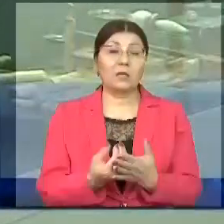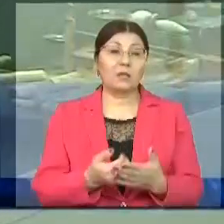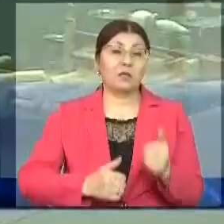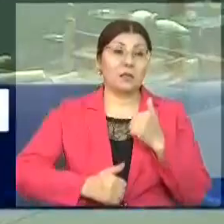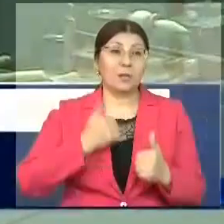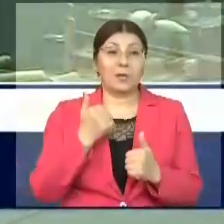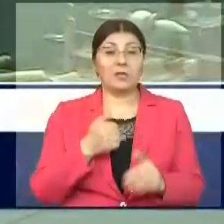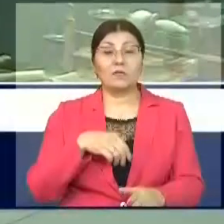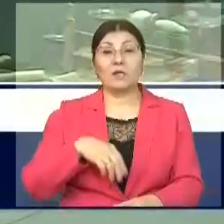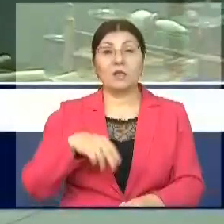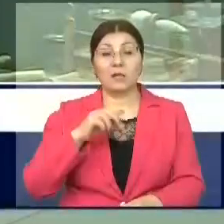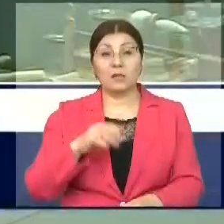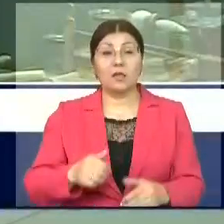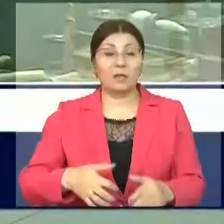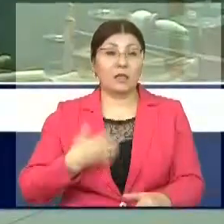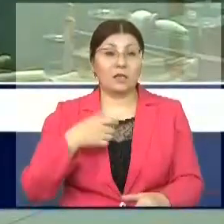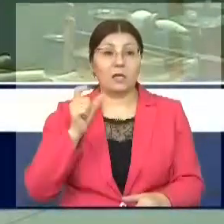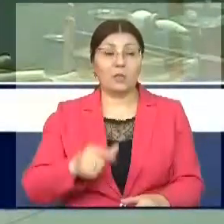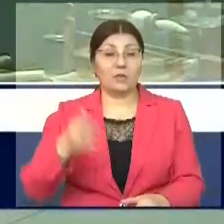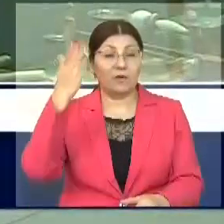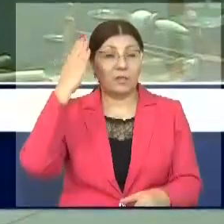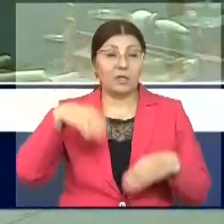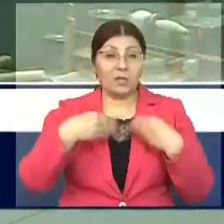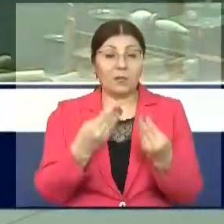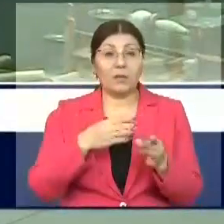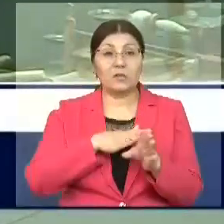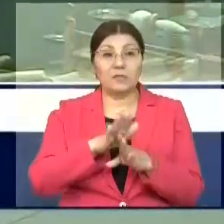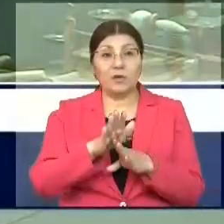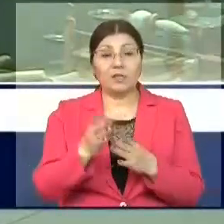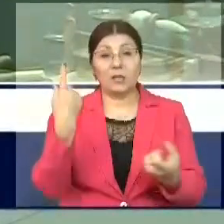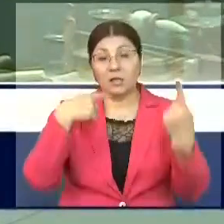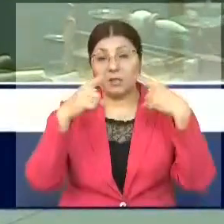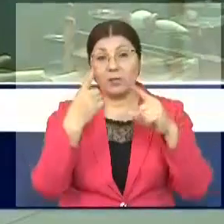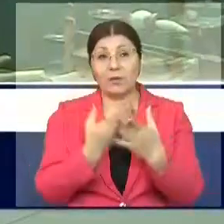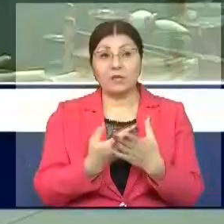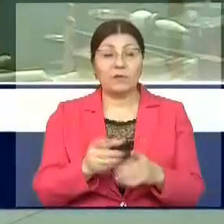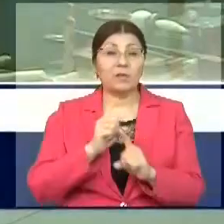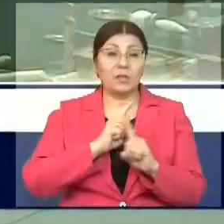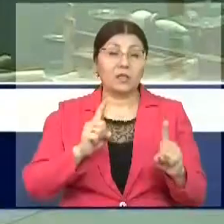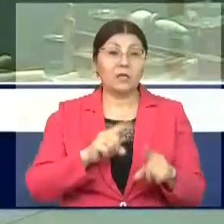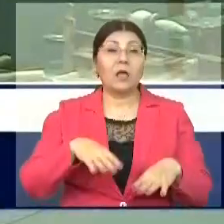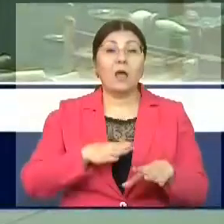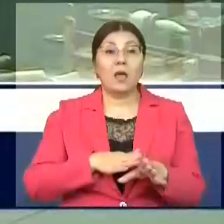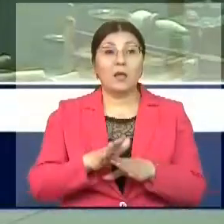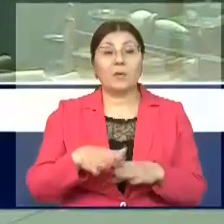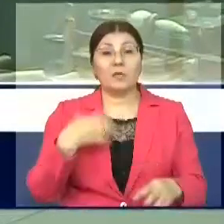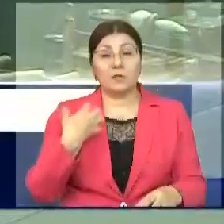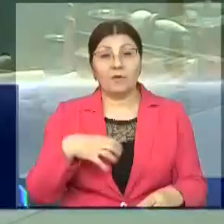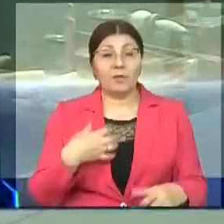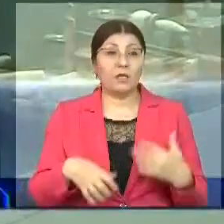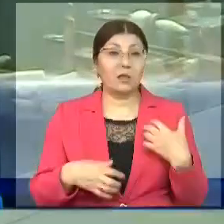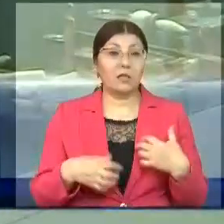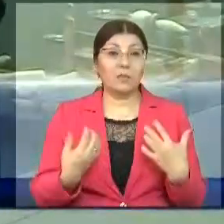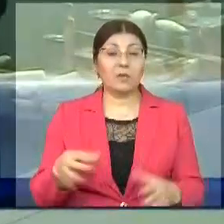его композиторская деятельность, но и талант исполнителя-импровизатора. Он виртуозно играл на думбре обеими руками. В